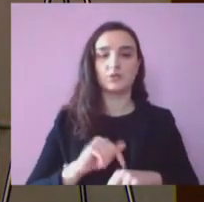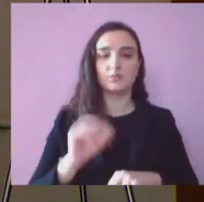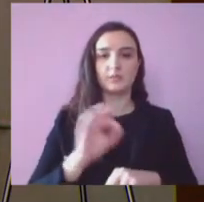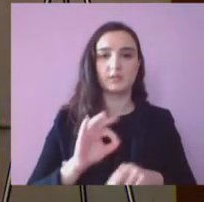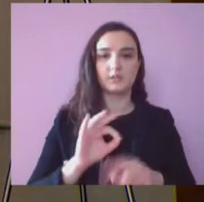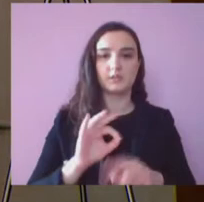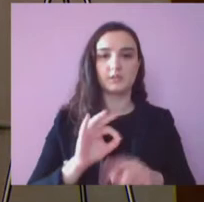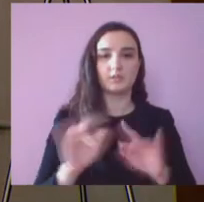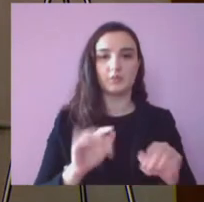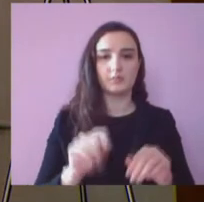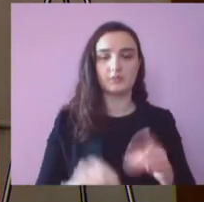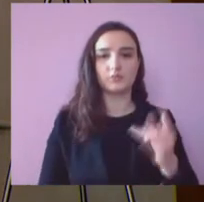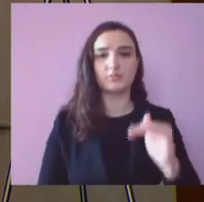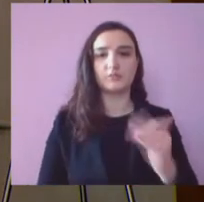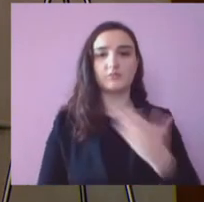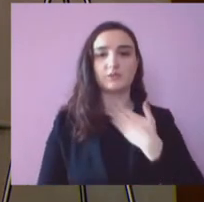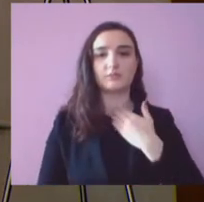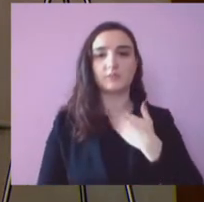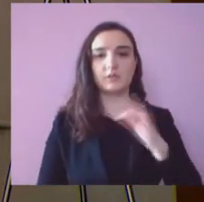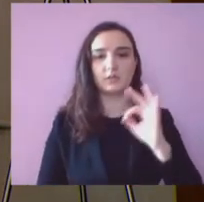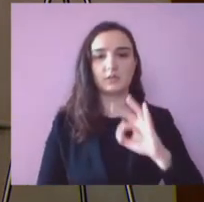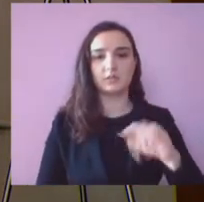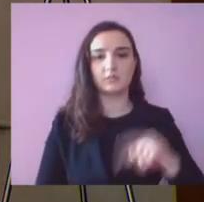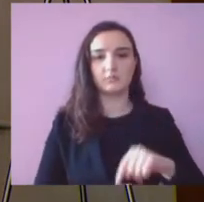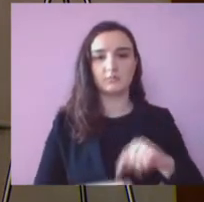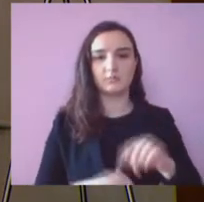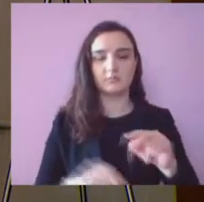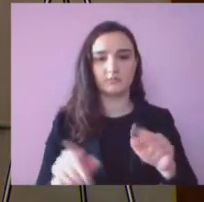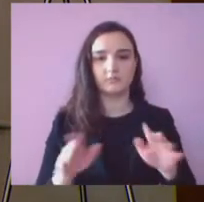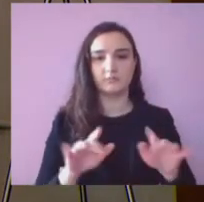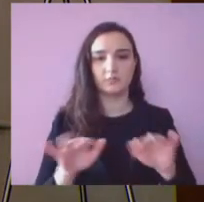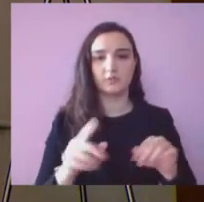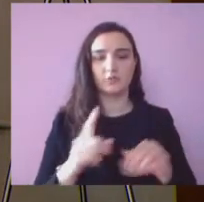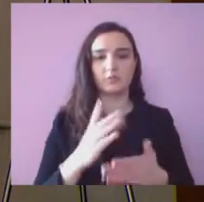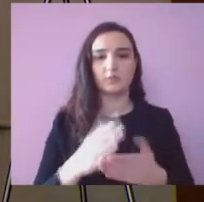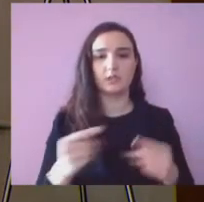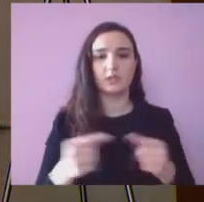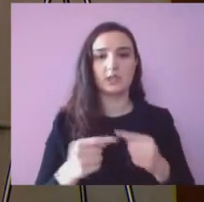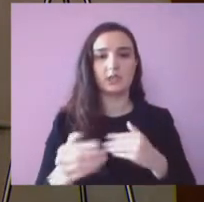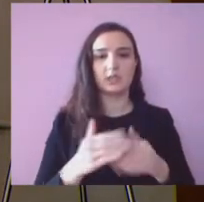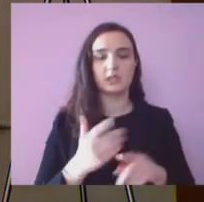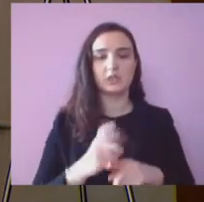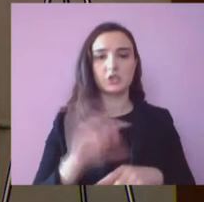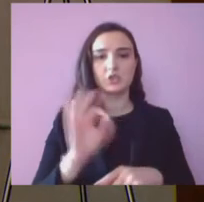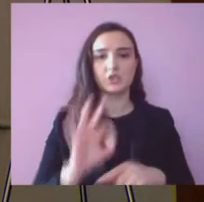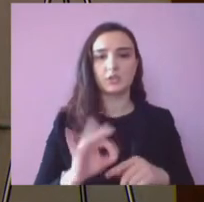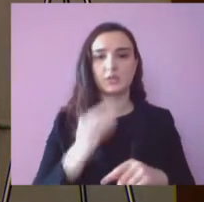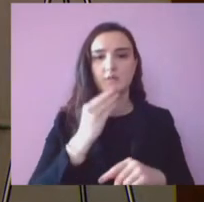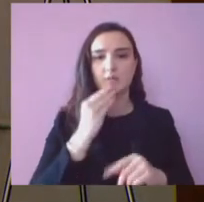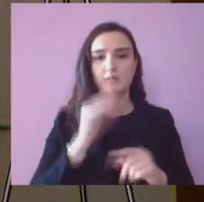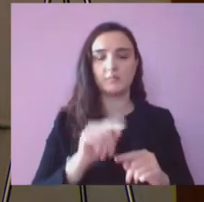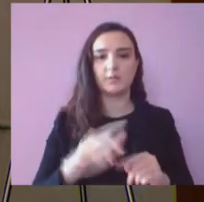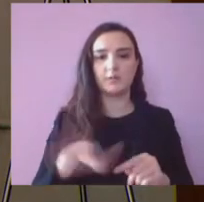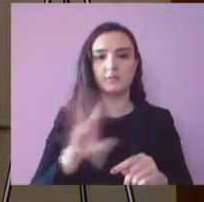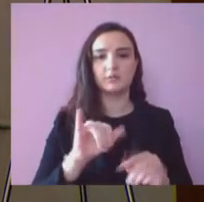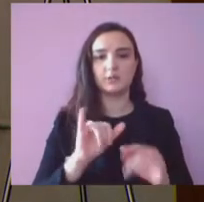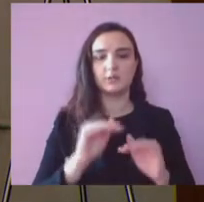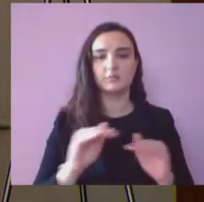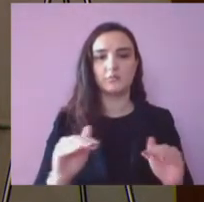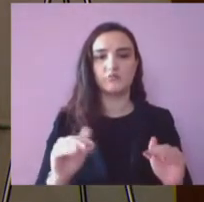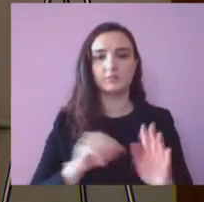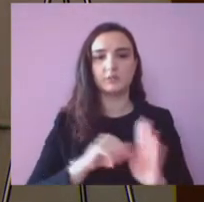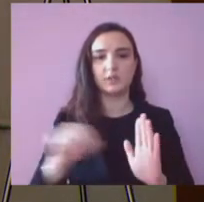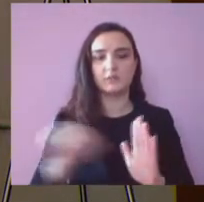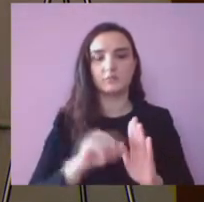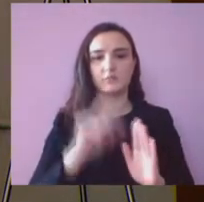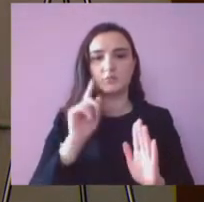ბავშვის მადაზე ვიმოქმედოთ და დადგენილია, რატომ არის ხოლმე, რომ ძალიან ხშირად კვების ობიექტებს, იქ სადაც ბავშვები დაყავთ, მოზარდები